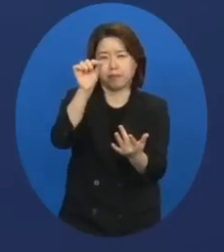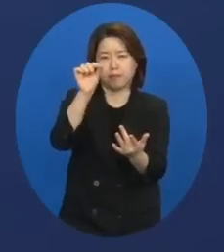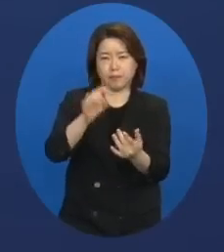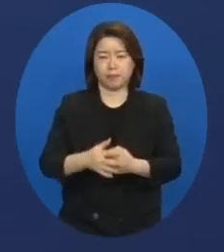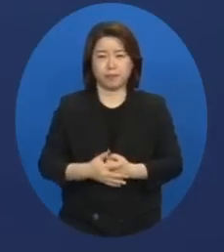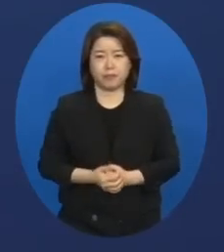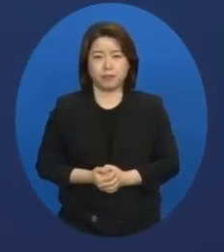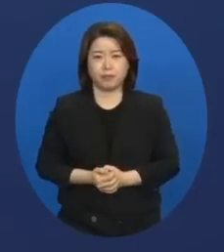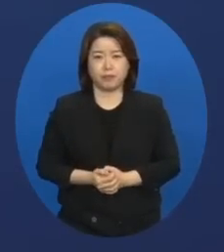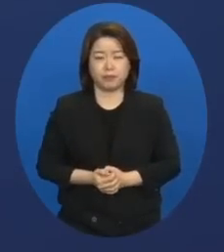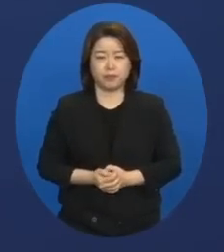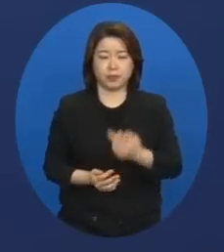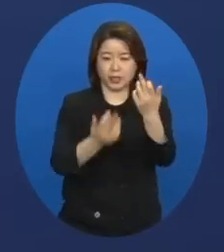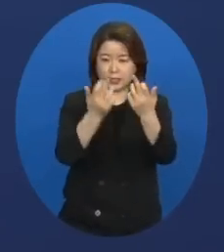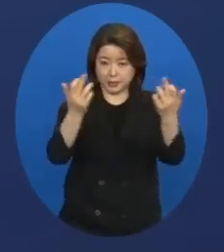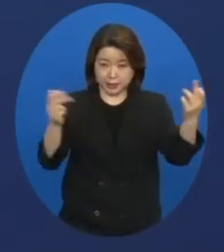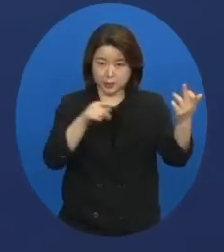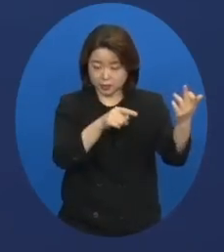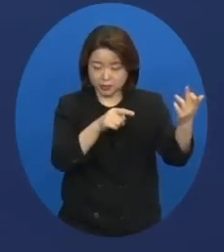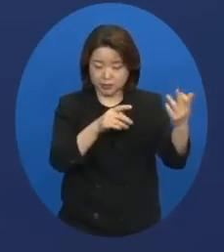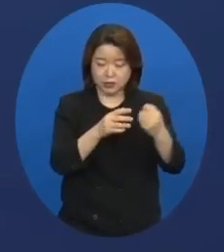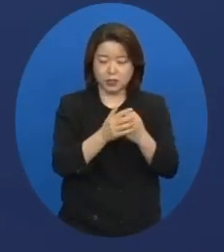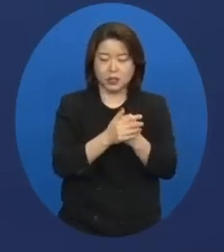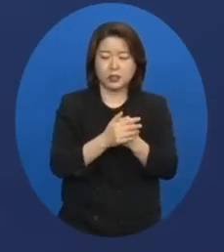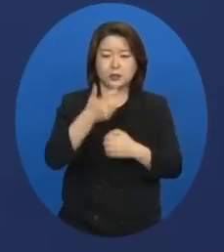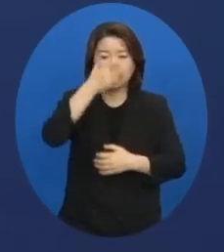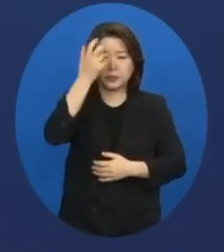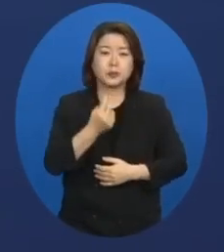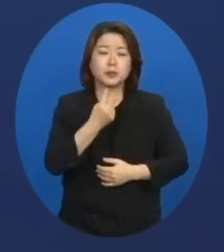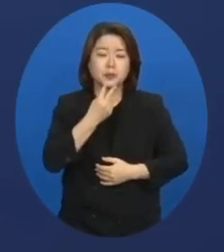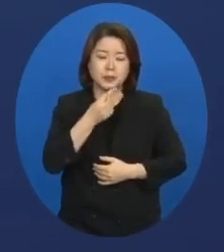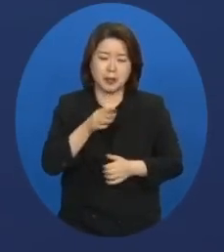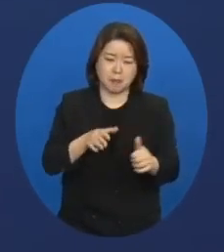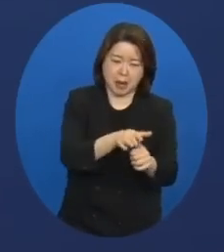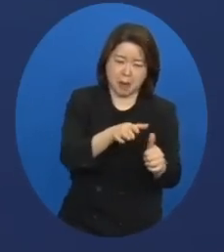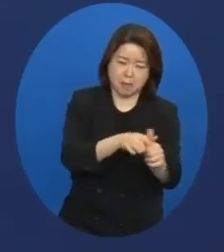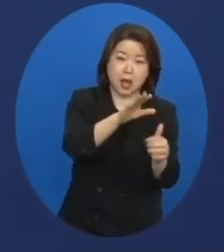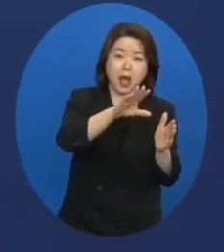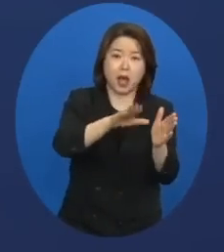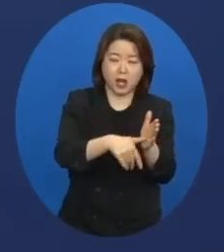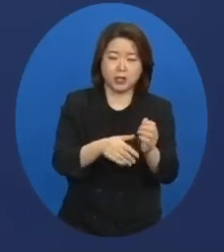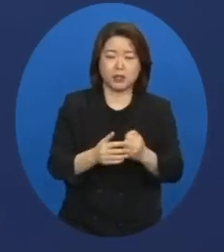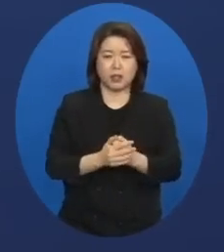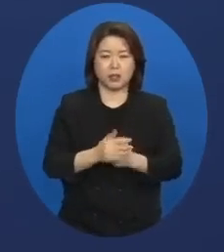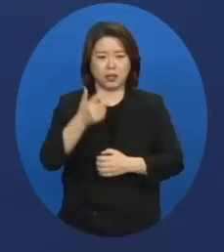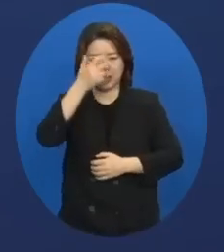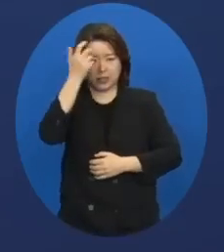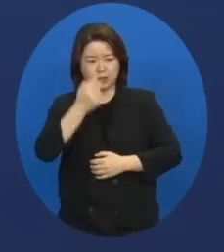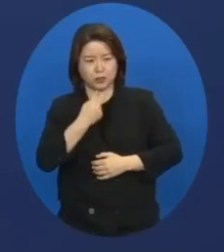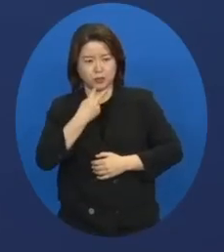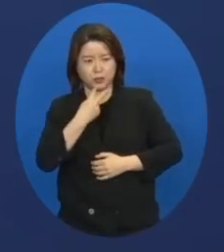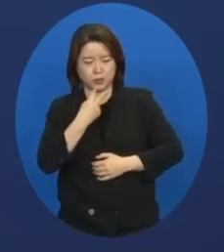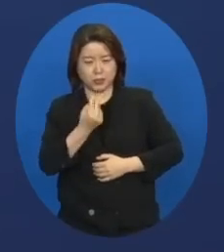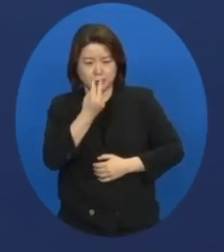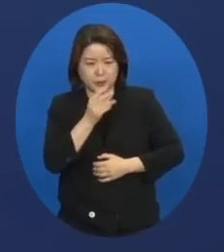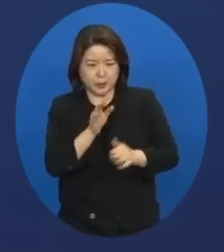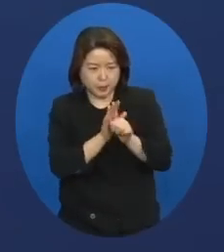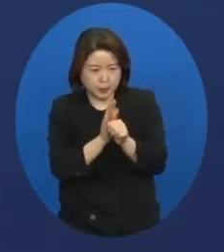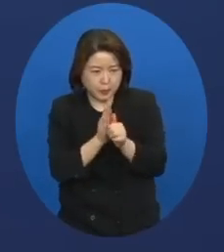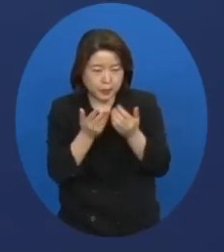그 형제들이 요셉을 죽이려고 할 때 그 요셉을 살려주기 위해서 차라리